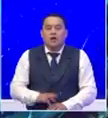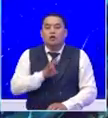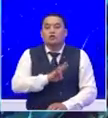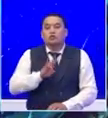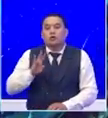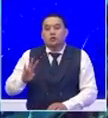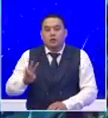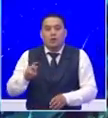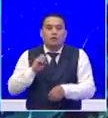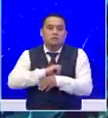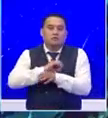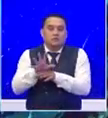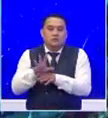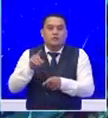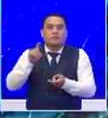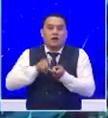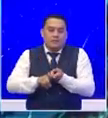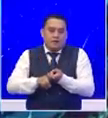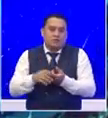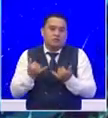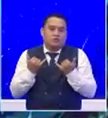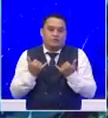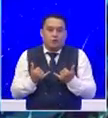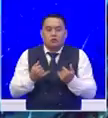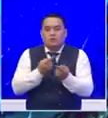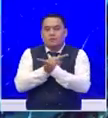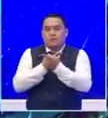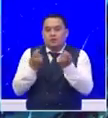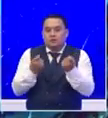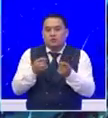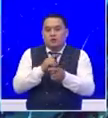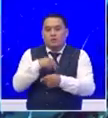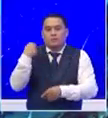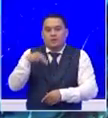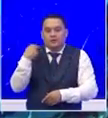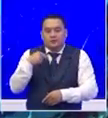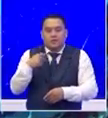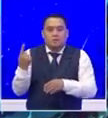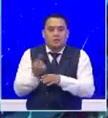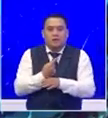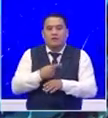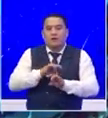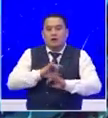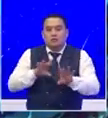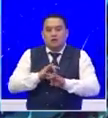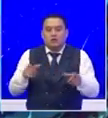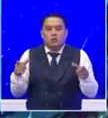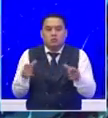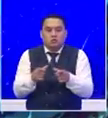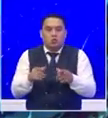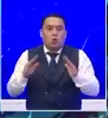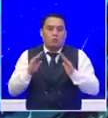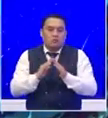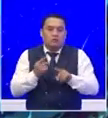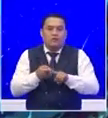Нурсултан Назарбаев заразился коронавирусной инфекцией. В настоящее время первый президент Казахстана находится на самоизоляции. К сожалению,